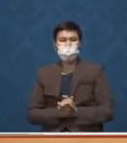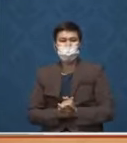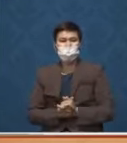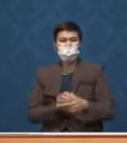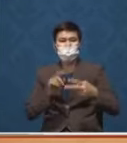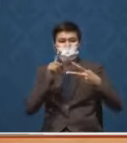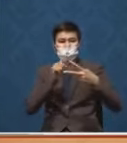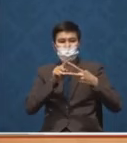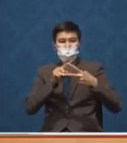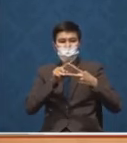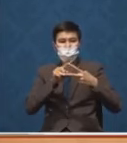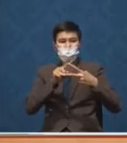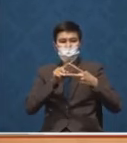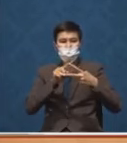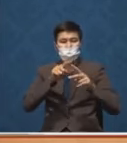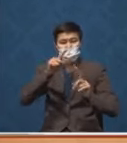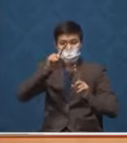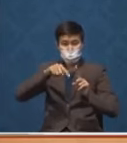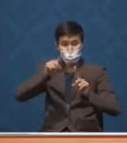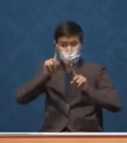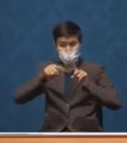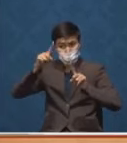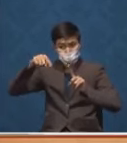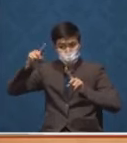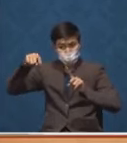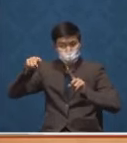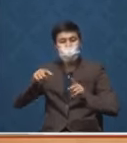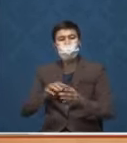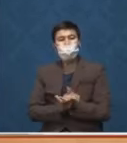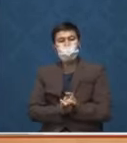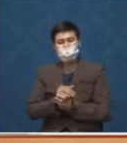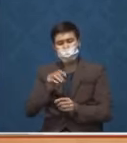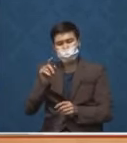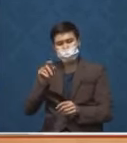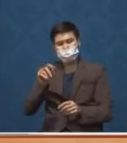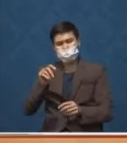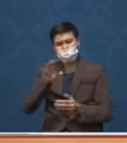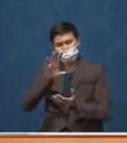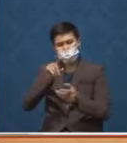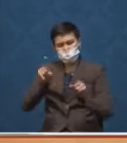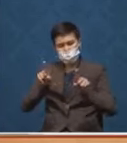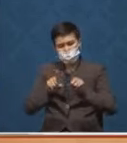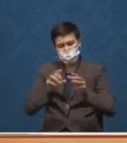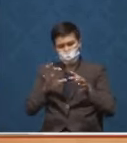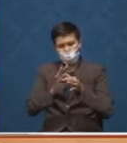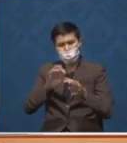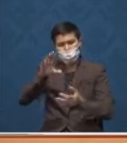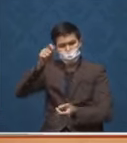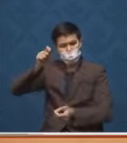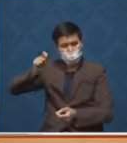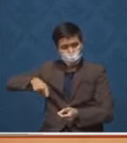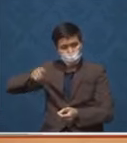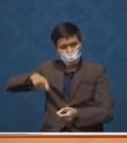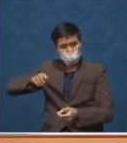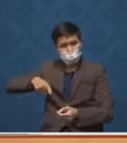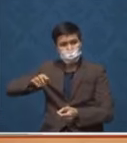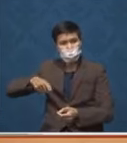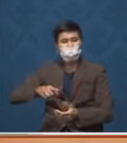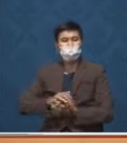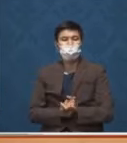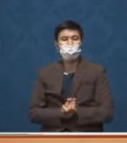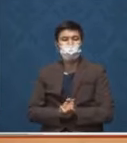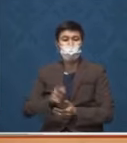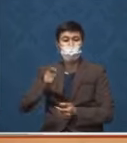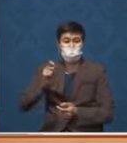ค่าคลื่นความถี่ซึ่งอันนี้เกิดจากการประมูลนะครับซึ่งอยากให้ท่านทราบเหมือนกันว่าการประมูลแต่ละครั้งเนี่ยค่าคลื่นความถี่เ